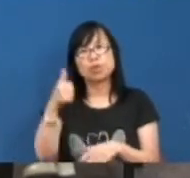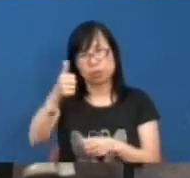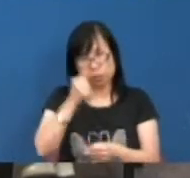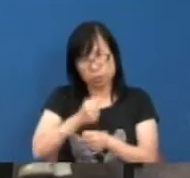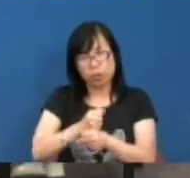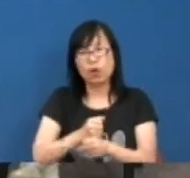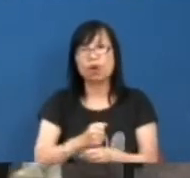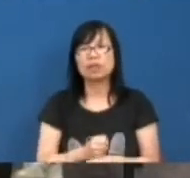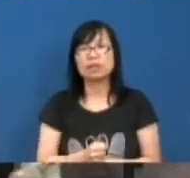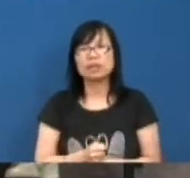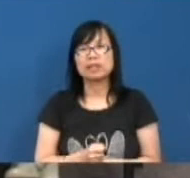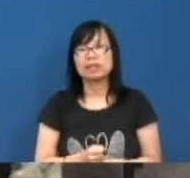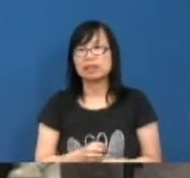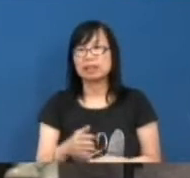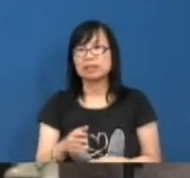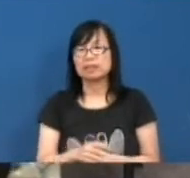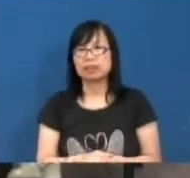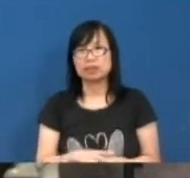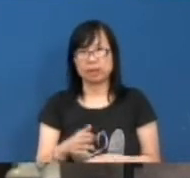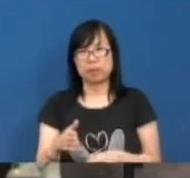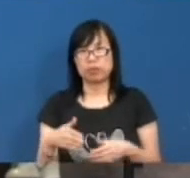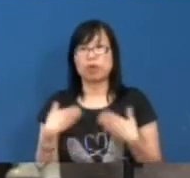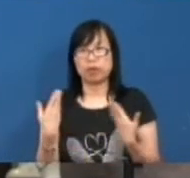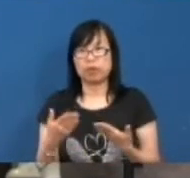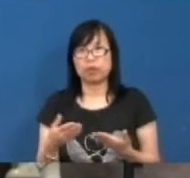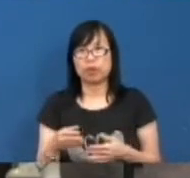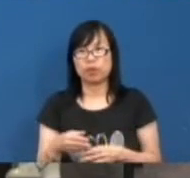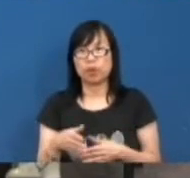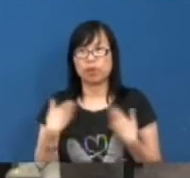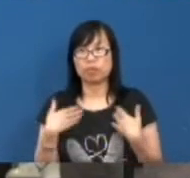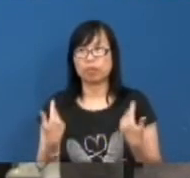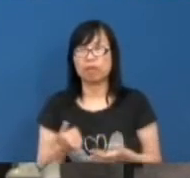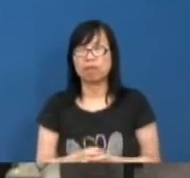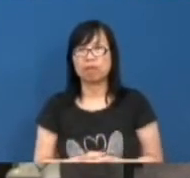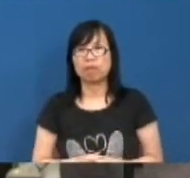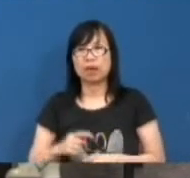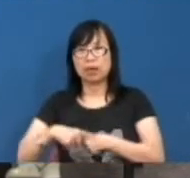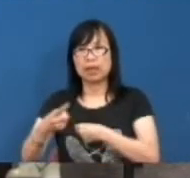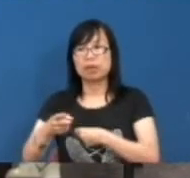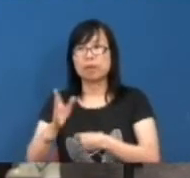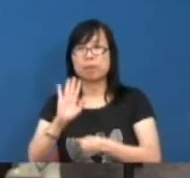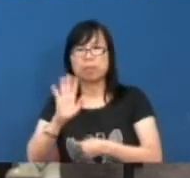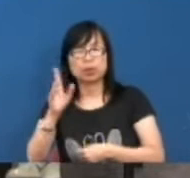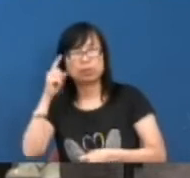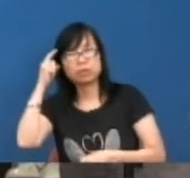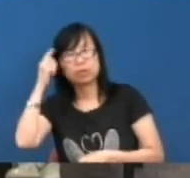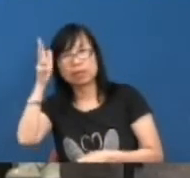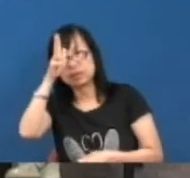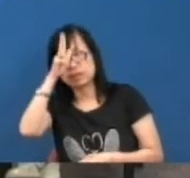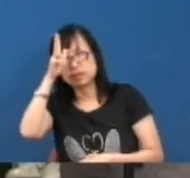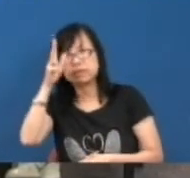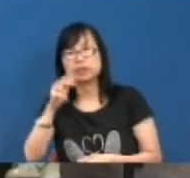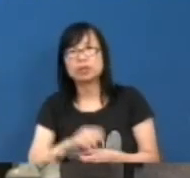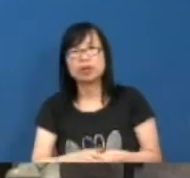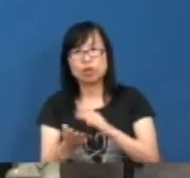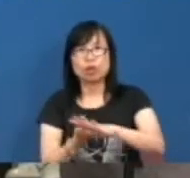啱啱出嚟工作，啱啱出嚟社會嘅一輩，梗係當然開心啦。咁但係另外咧，即係都唔想咧，政府就可以重蹈